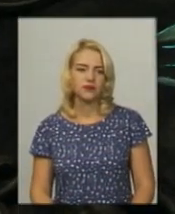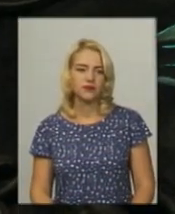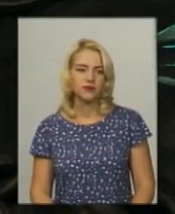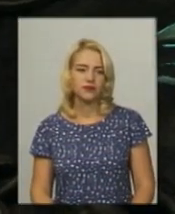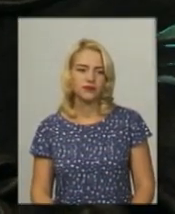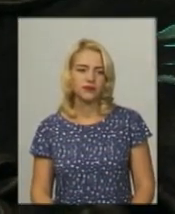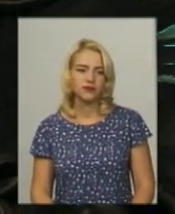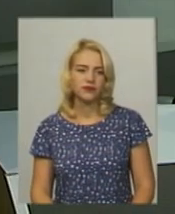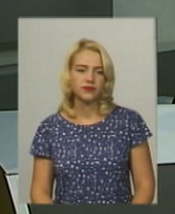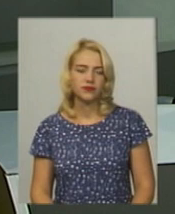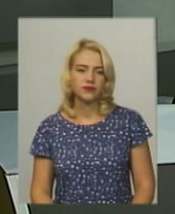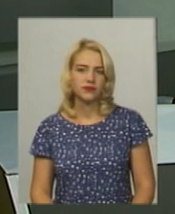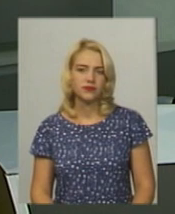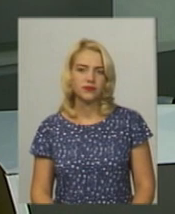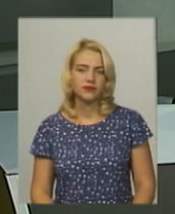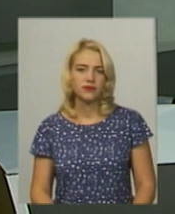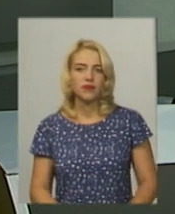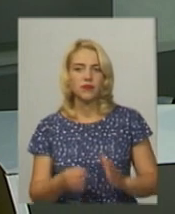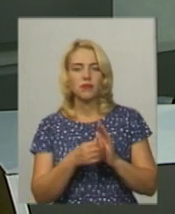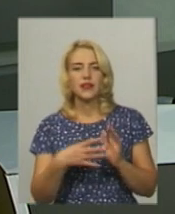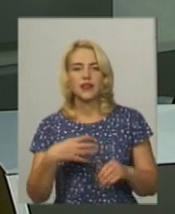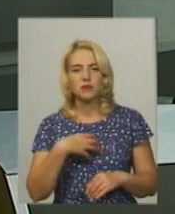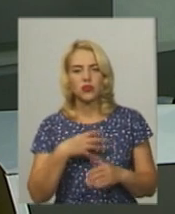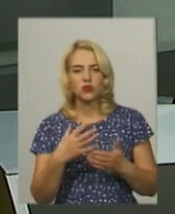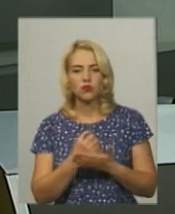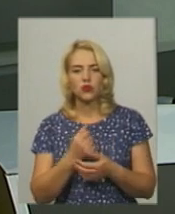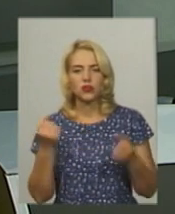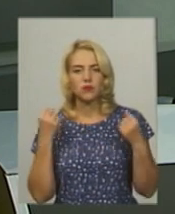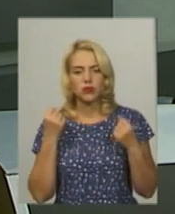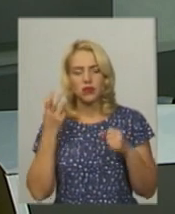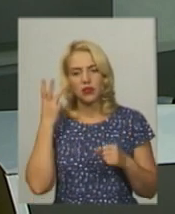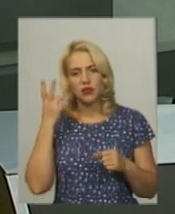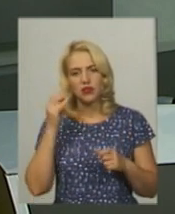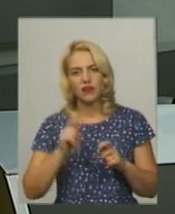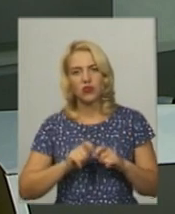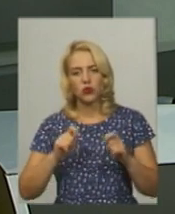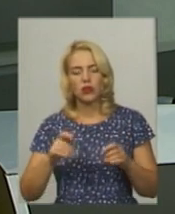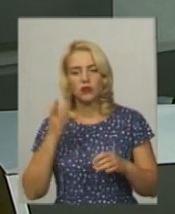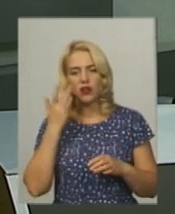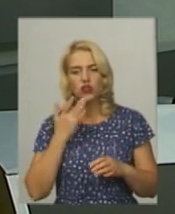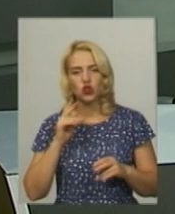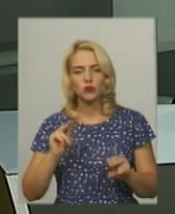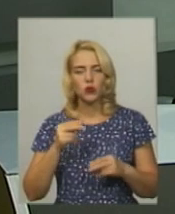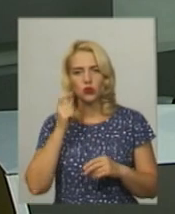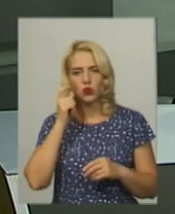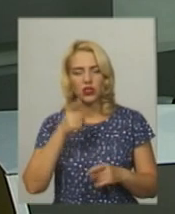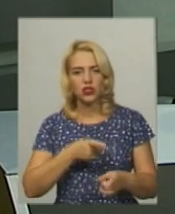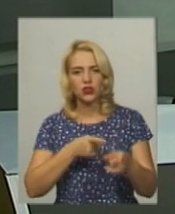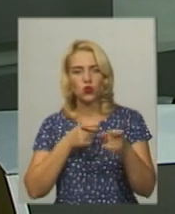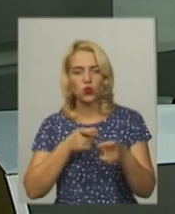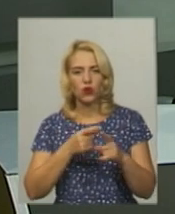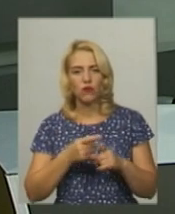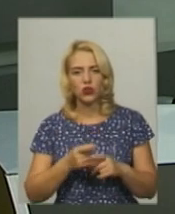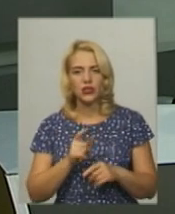Суспільному, Хмельницький. 15 медалей здобули спортсмени Хмельницького на відкритому літньому чемпіонаті України з кульової стрільби